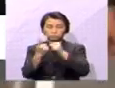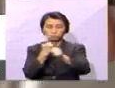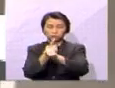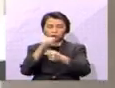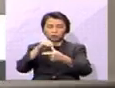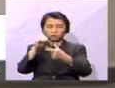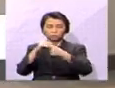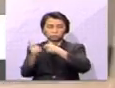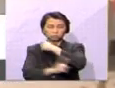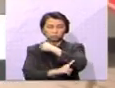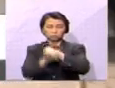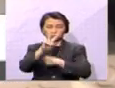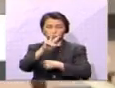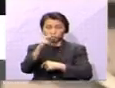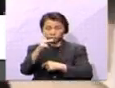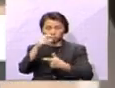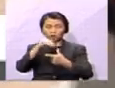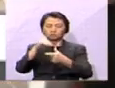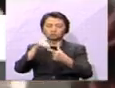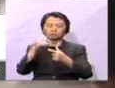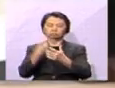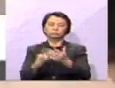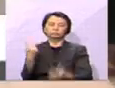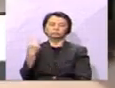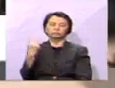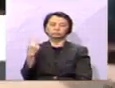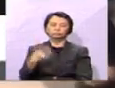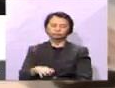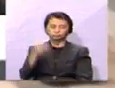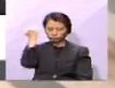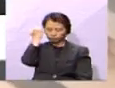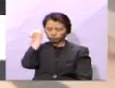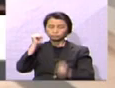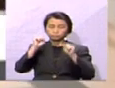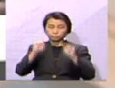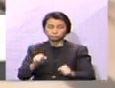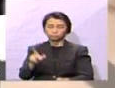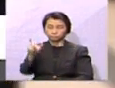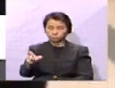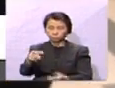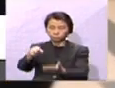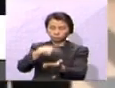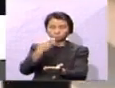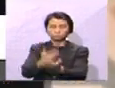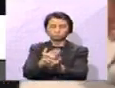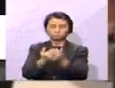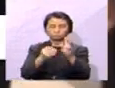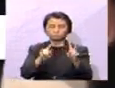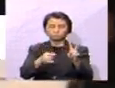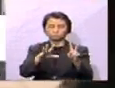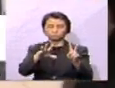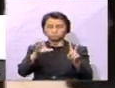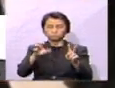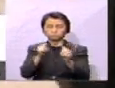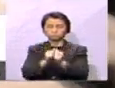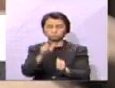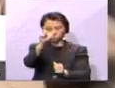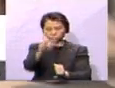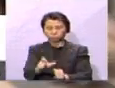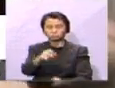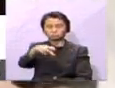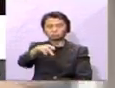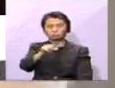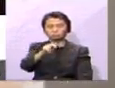atau denda r2000 atau kedua-duanya sekali mahkamah membenarkan tertuduh di ikkat jamin r500 dengan seorang